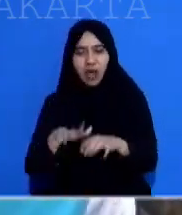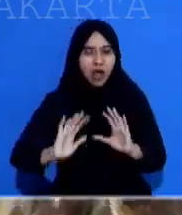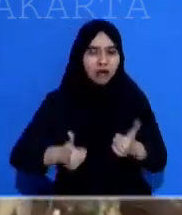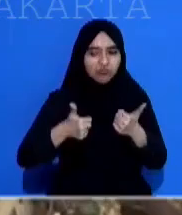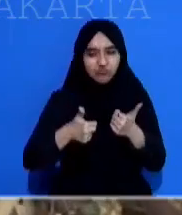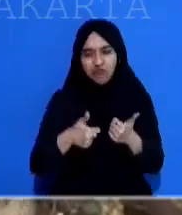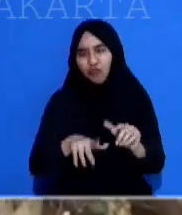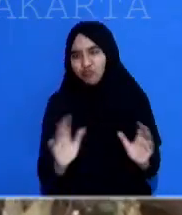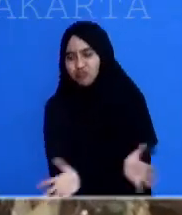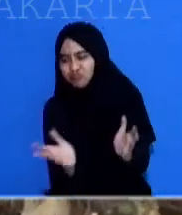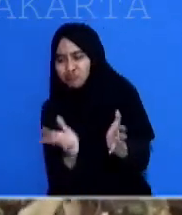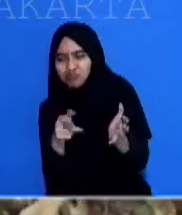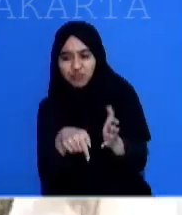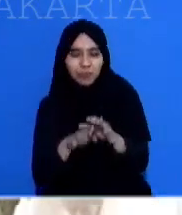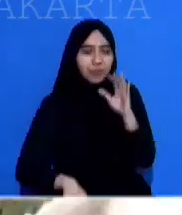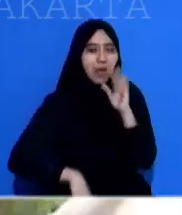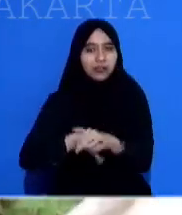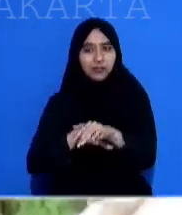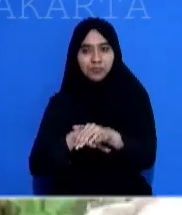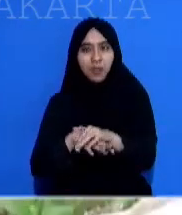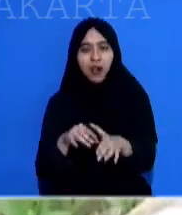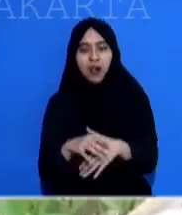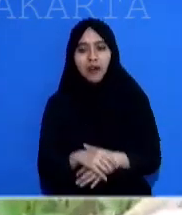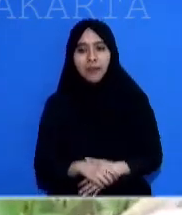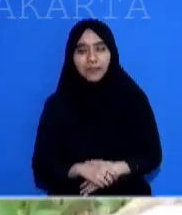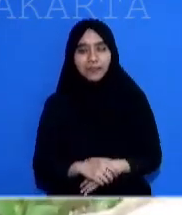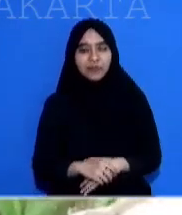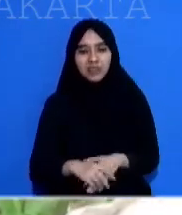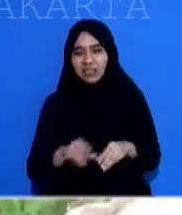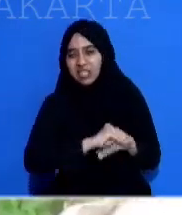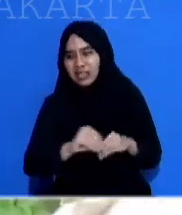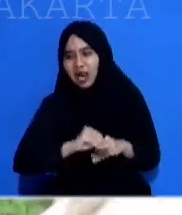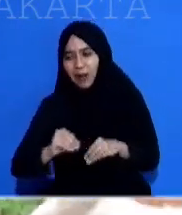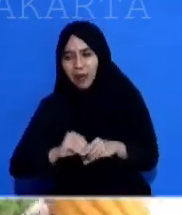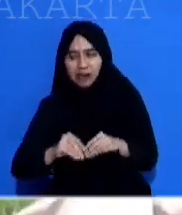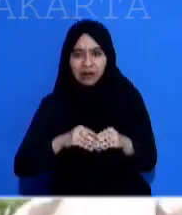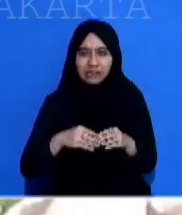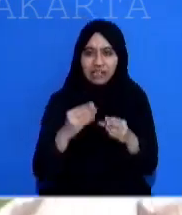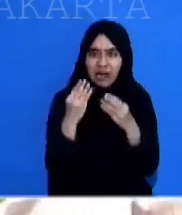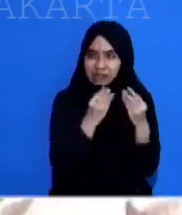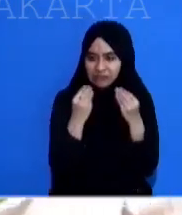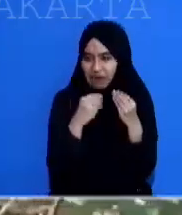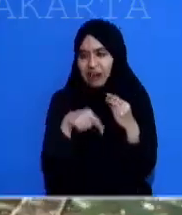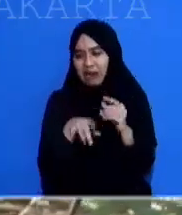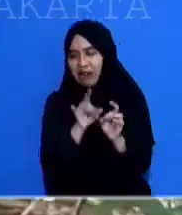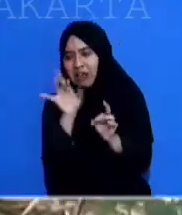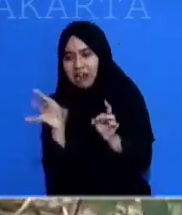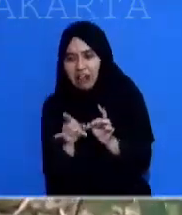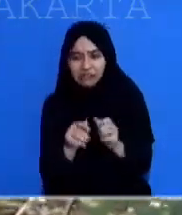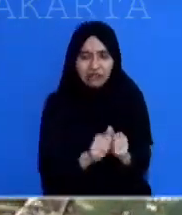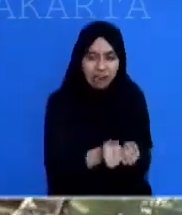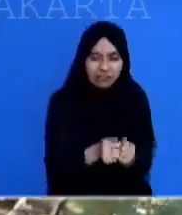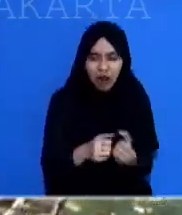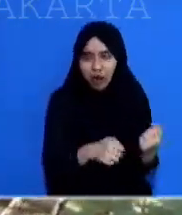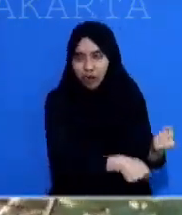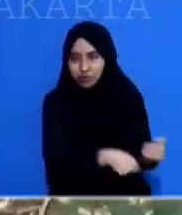marmaken. Kajawi jagung kadang tani ing laladan menika kisami nanem palawija, salah setunggalipun inggih menika kacang brol.